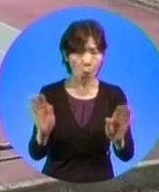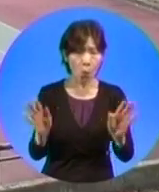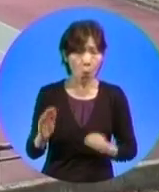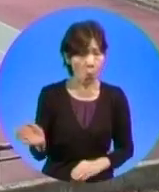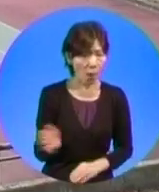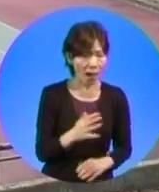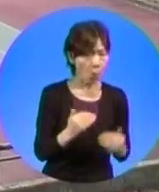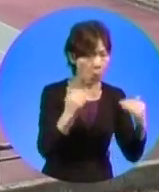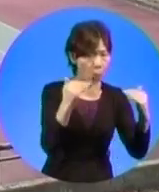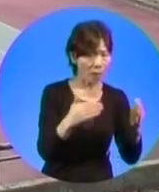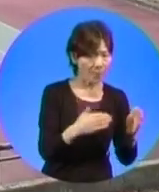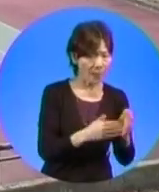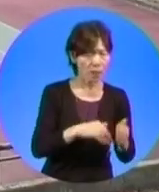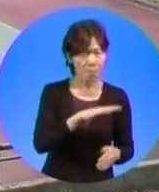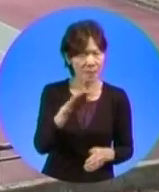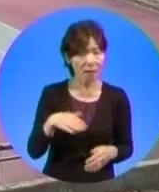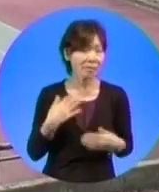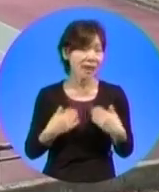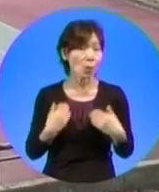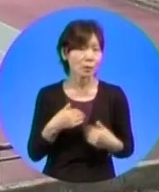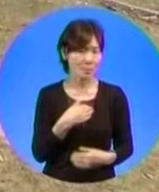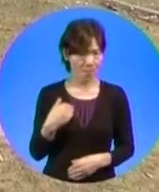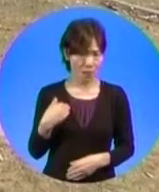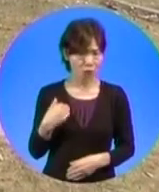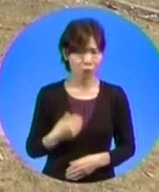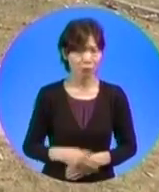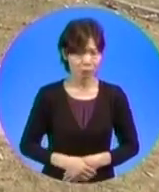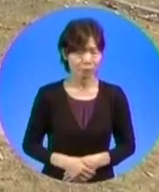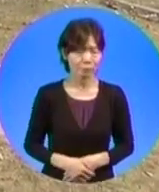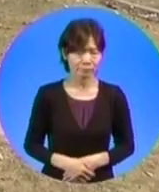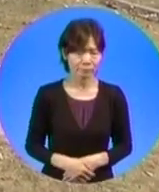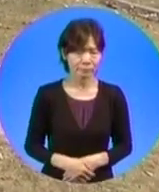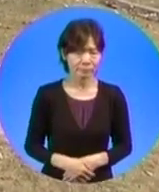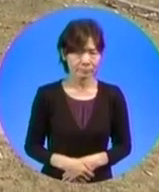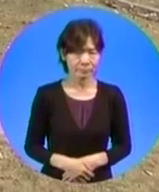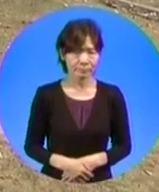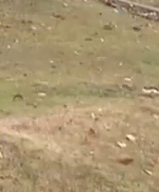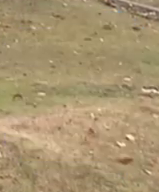どもから大人までが楽しめる施設となっています。